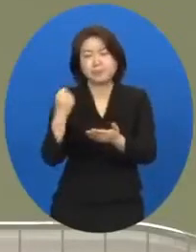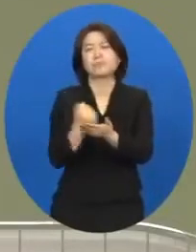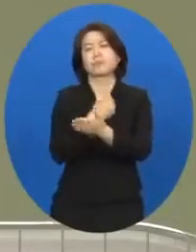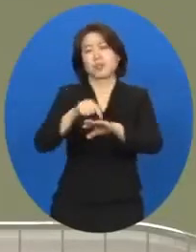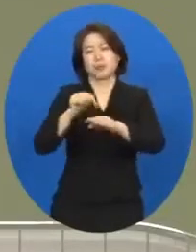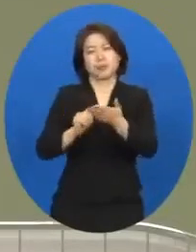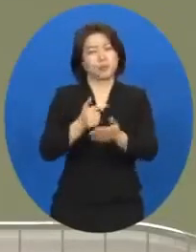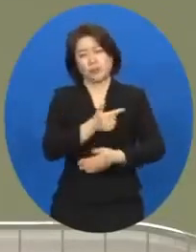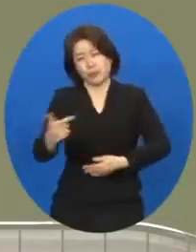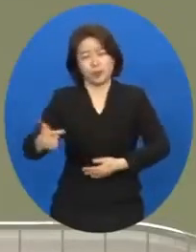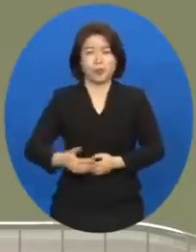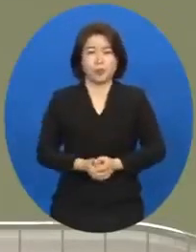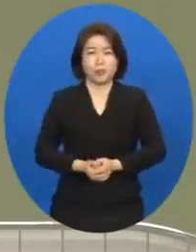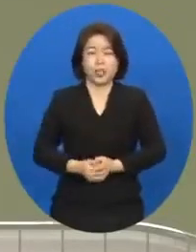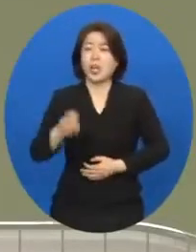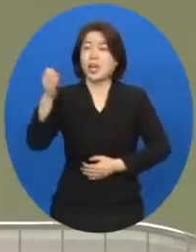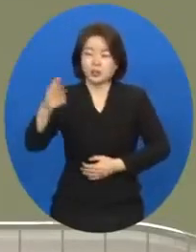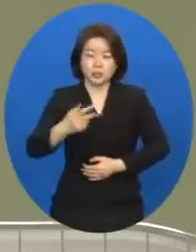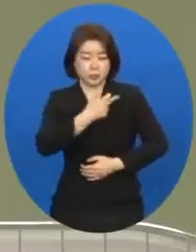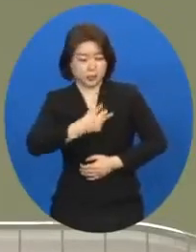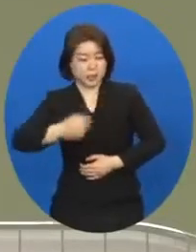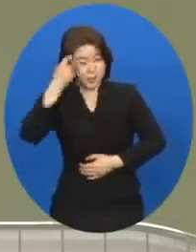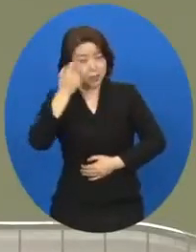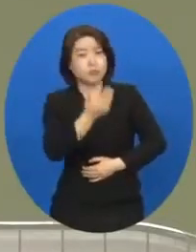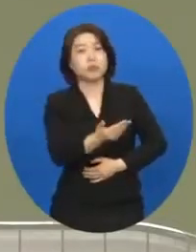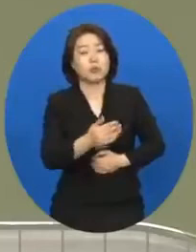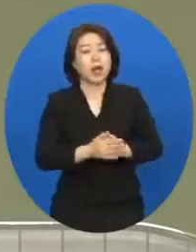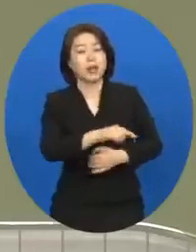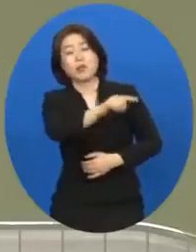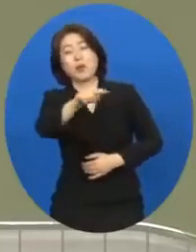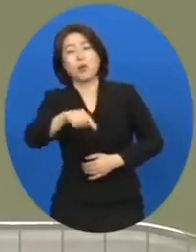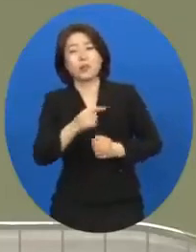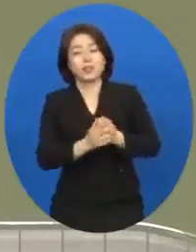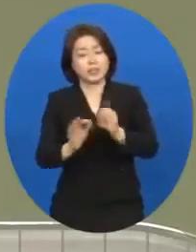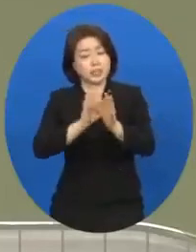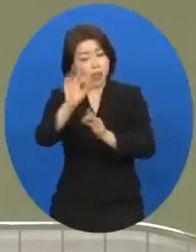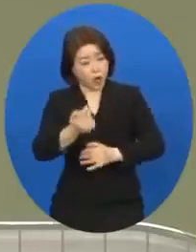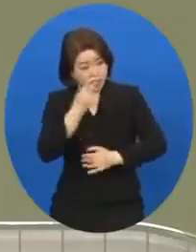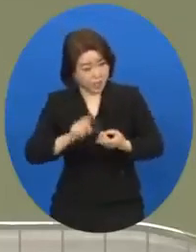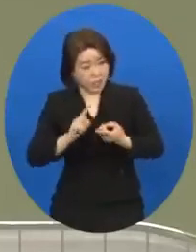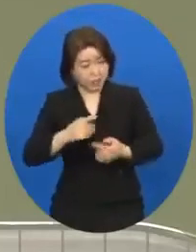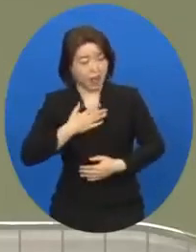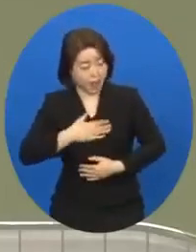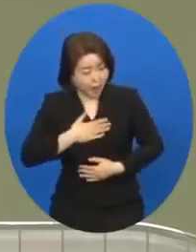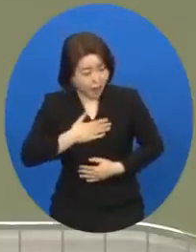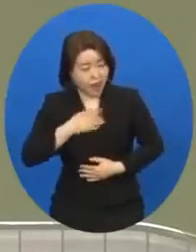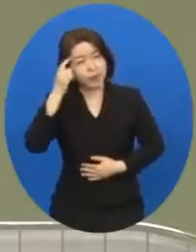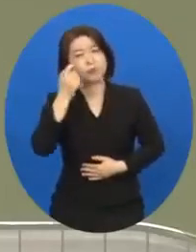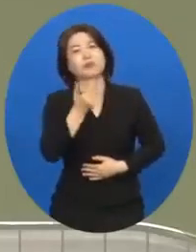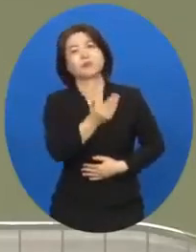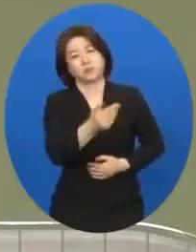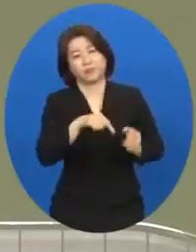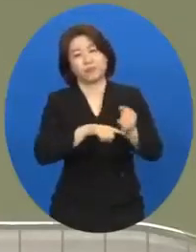안타까움이었던 거죠. 그리고 제자들에게 물은 거예요. 너희들은 영생에 대해서 아느냐? 그런